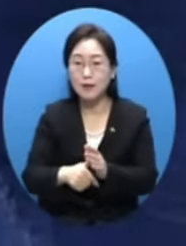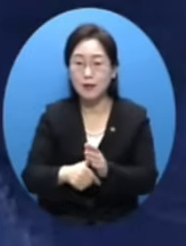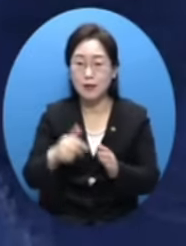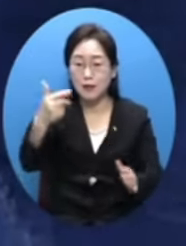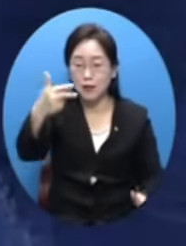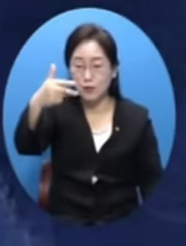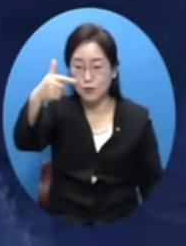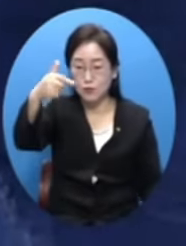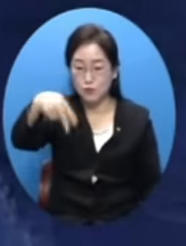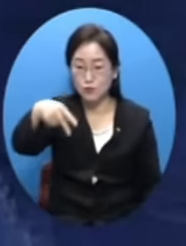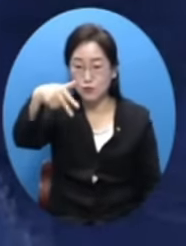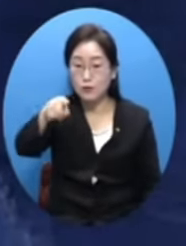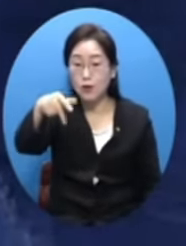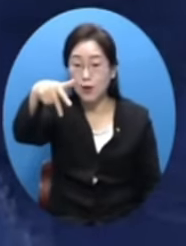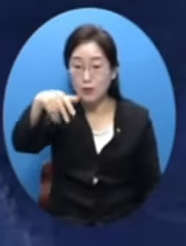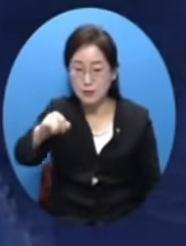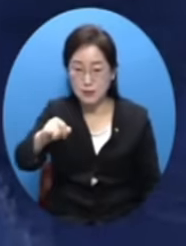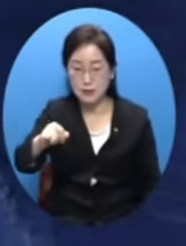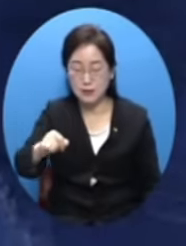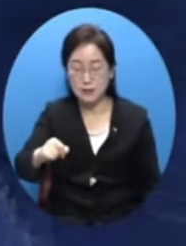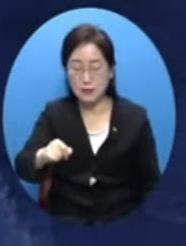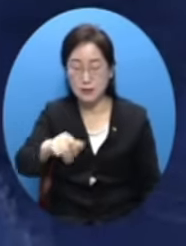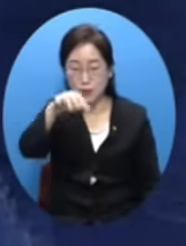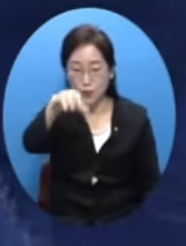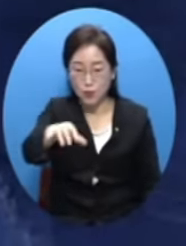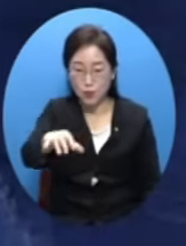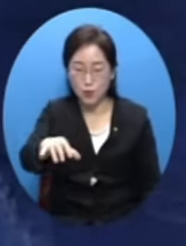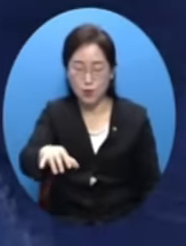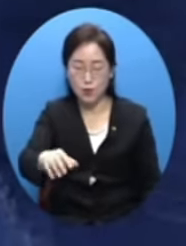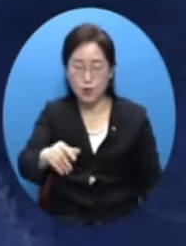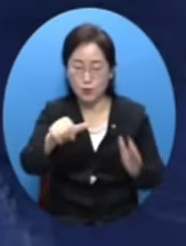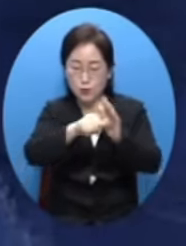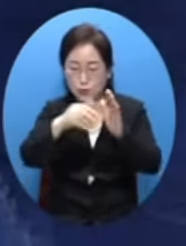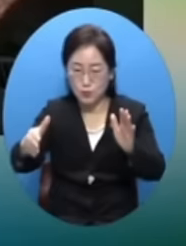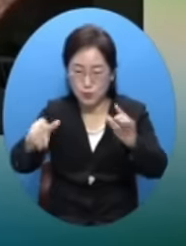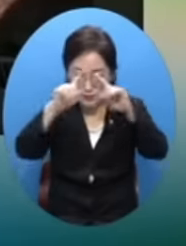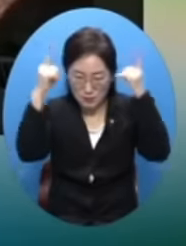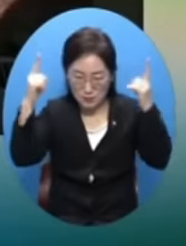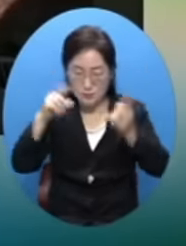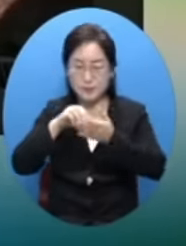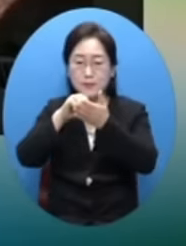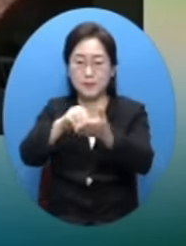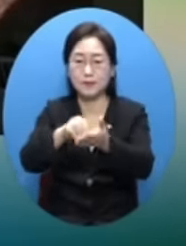있는 감리교 명문 뚜루신학교에 입학을 합니다.